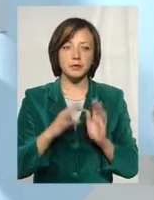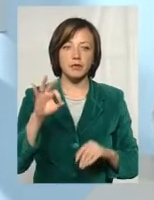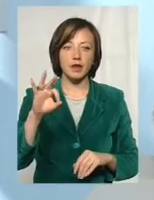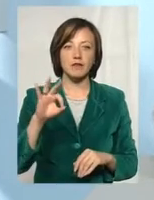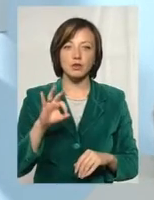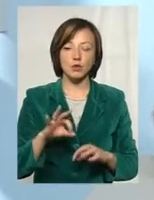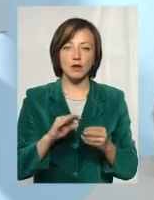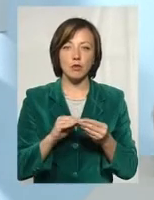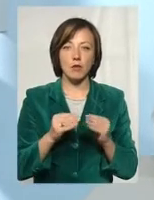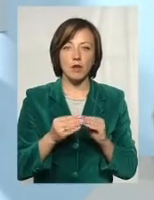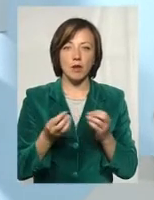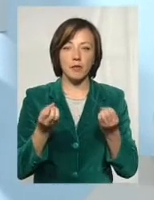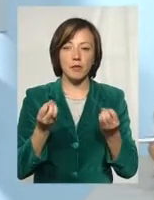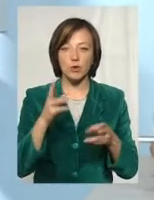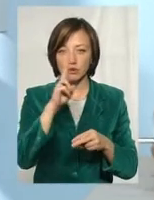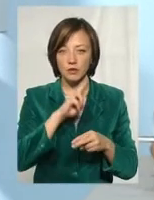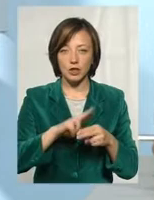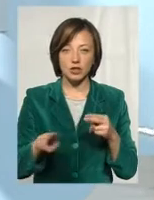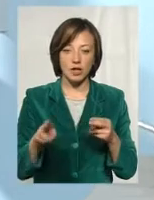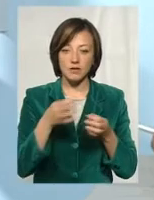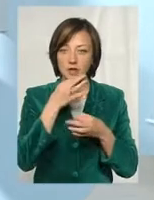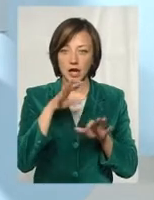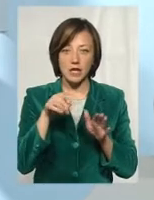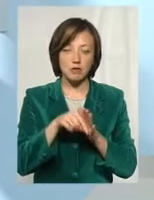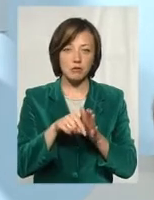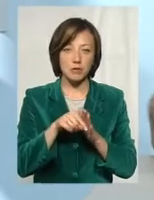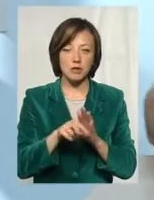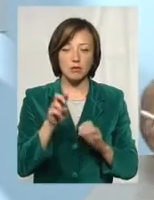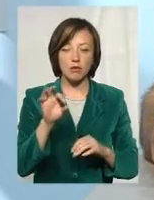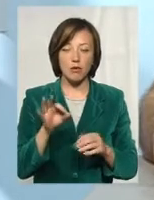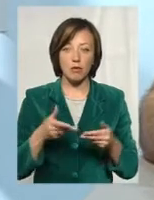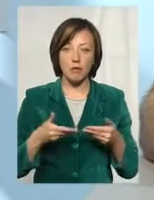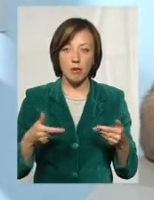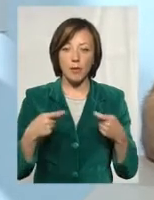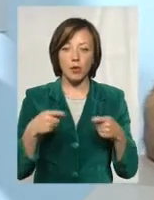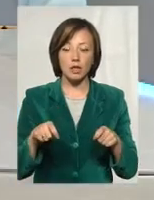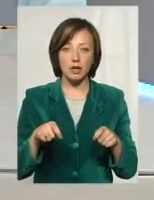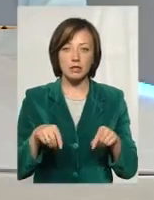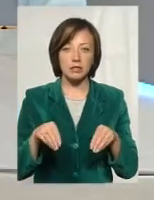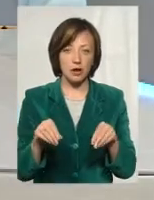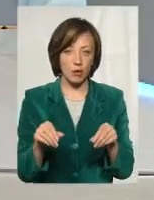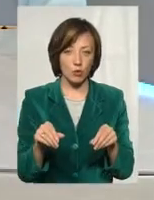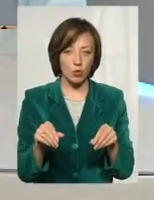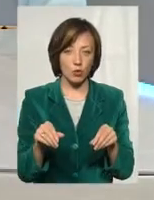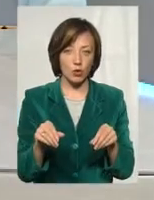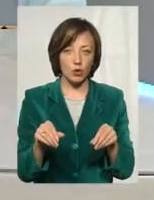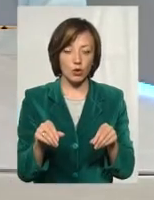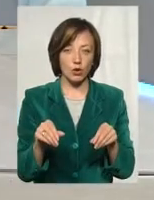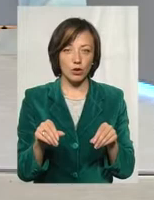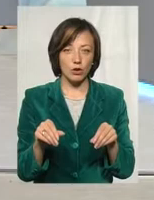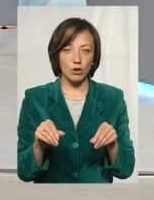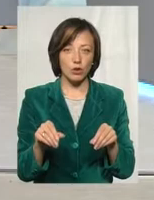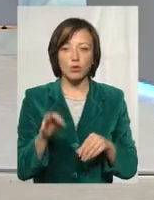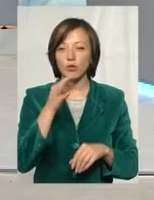99% проблем просто втрачає всякий смисл, тому що ми продали за землю.